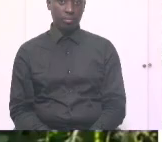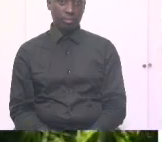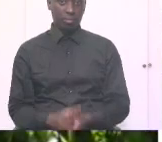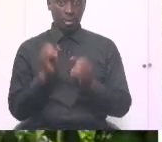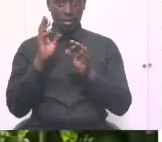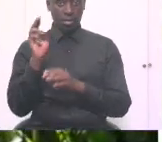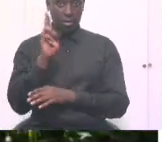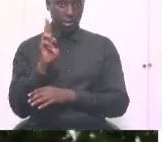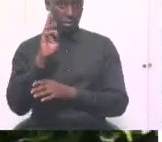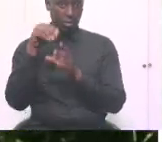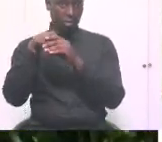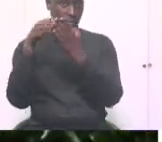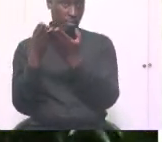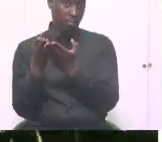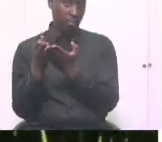kaminuza